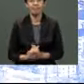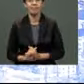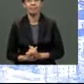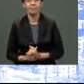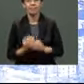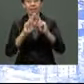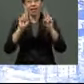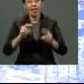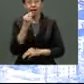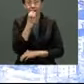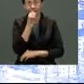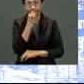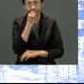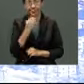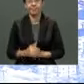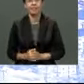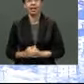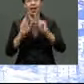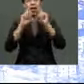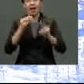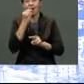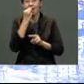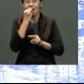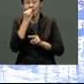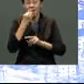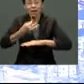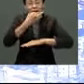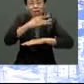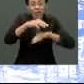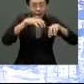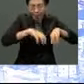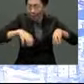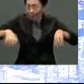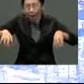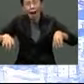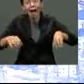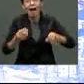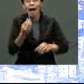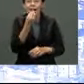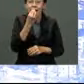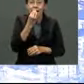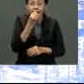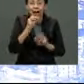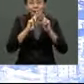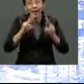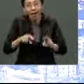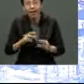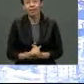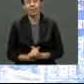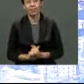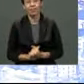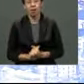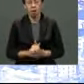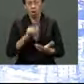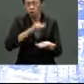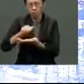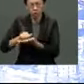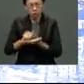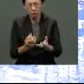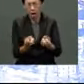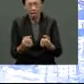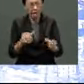ของร้านอาหารที่อยู่ริมชายหาดโดยส่วนใหญ่ก็ไปจับจองที่พื้นที่ที่อาจจะเล่นชายหาดไม่ได้อย่างนี้ให้เ